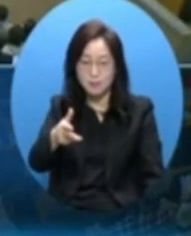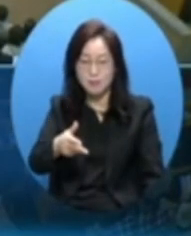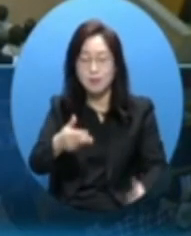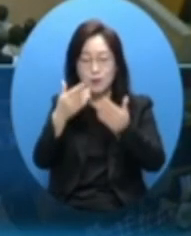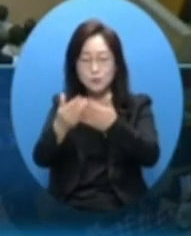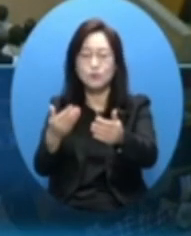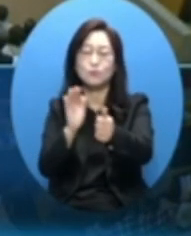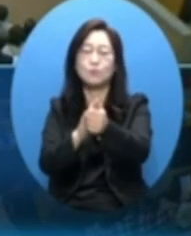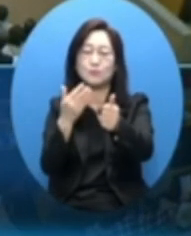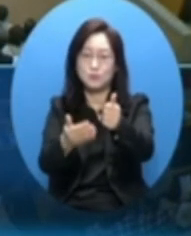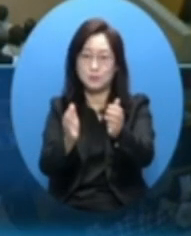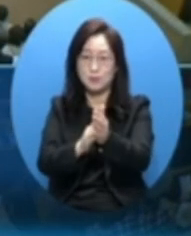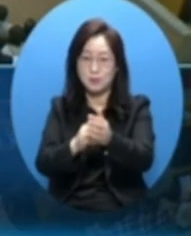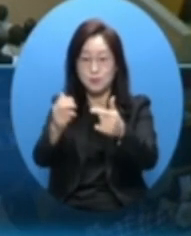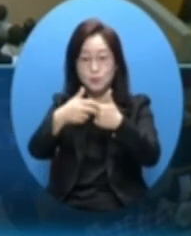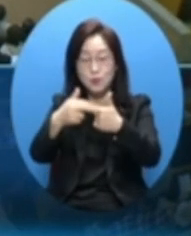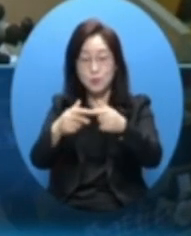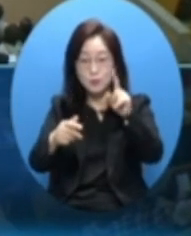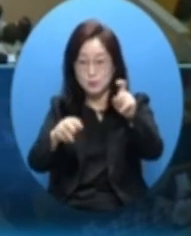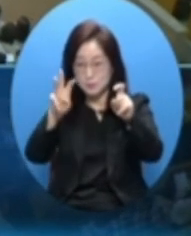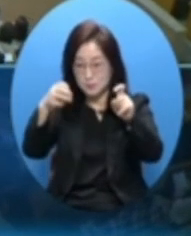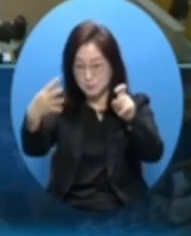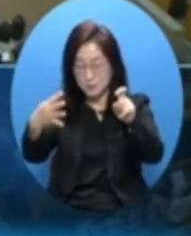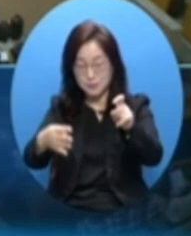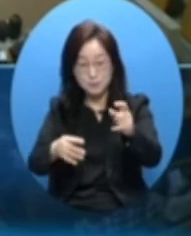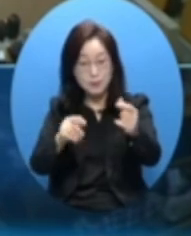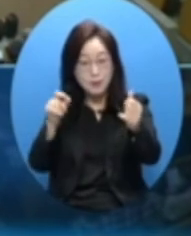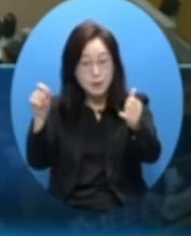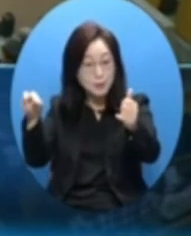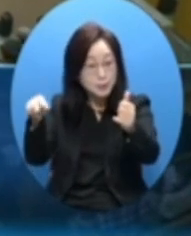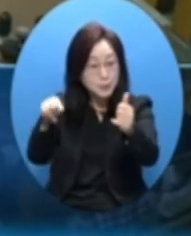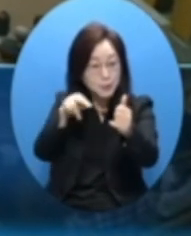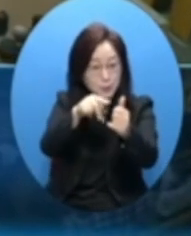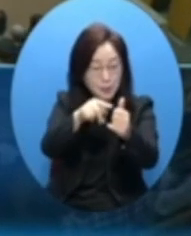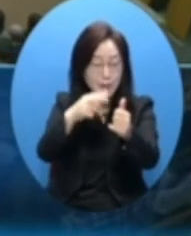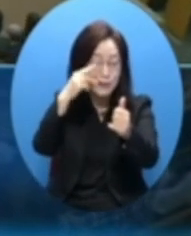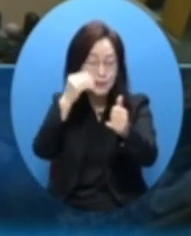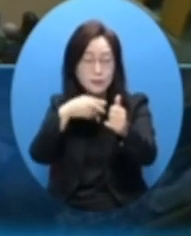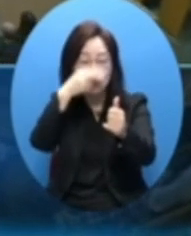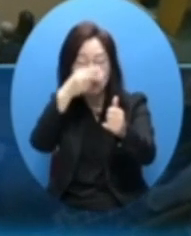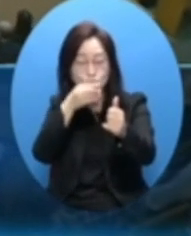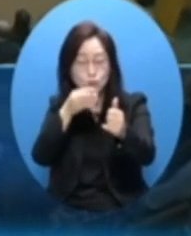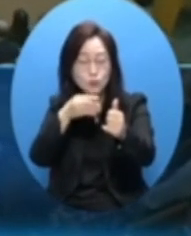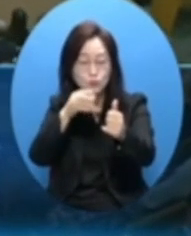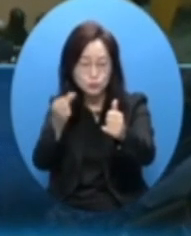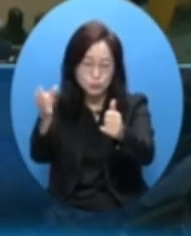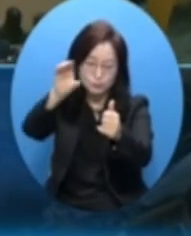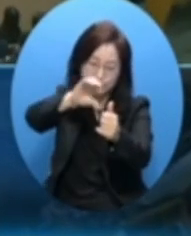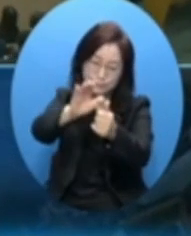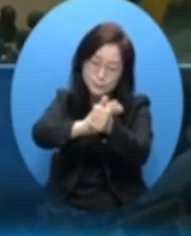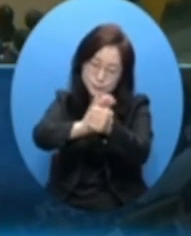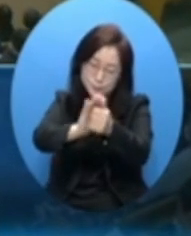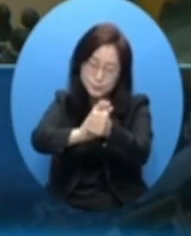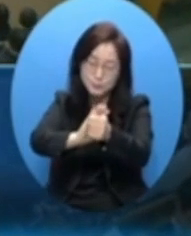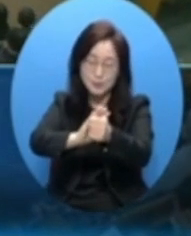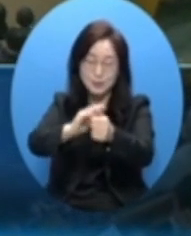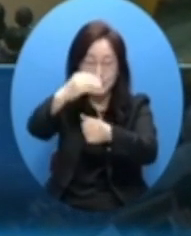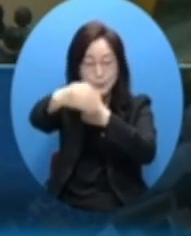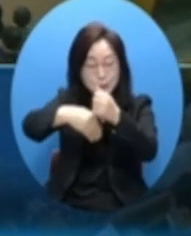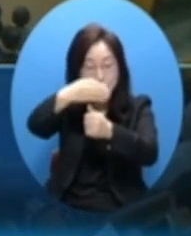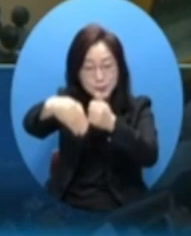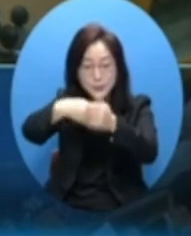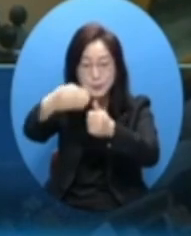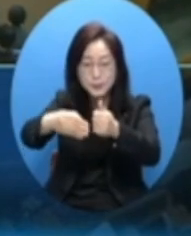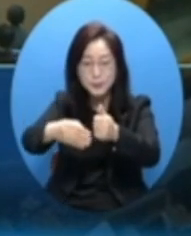34절입니다 가까이 가서 기름과 포도를 그 상처에 붓고 싸매고 자기 짐승에게 데워 주막으로 데리고